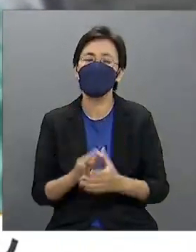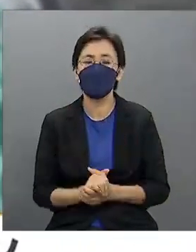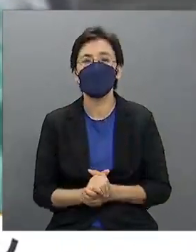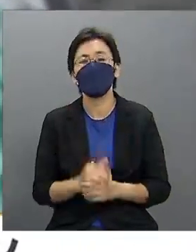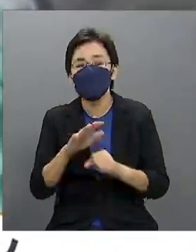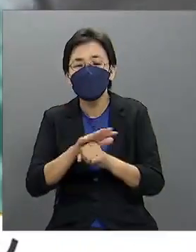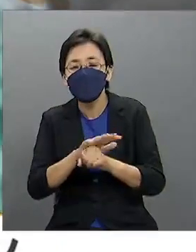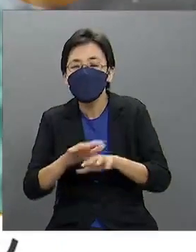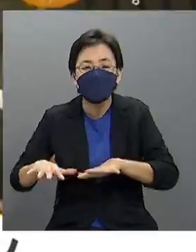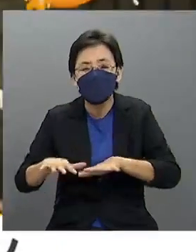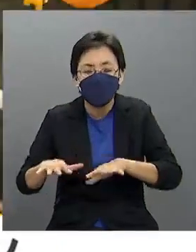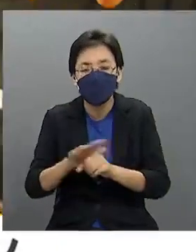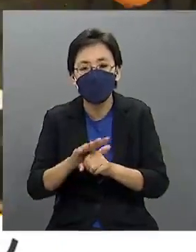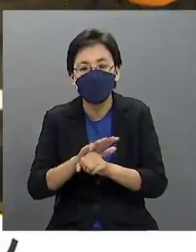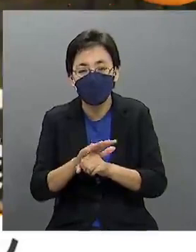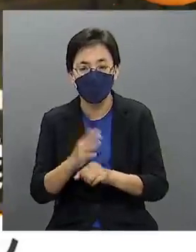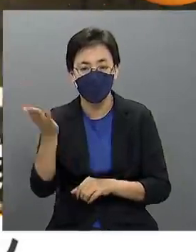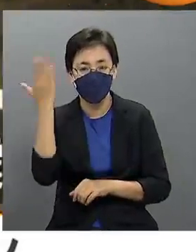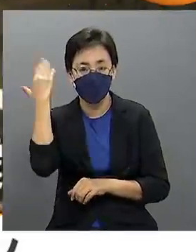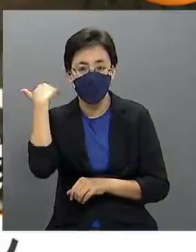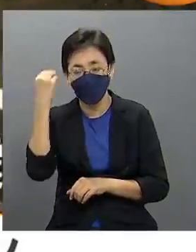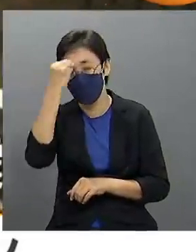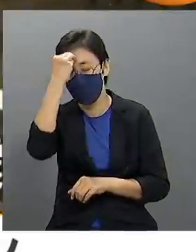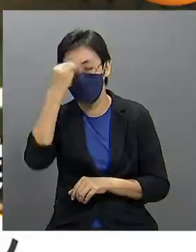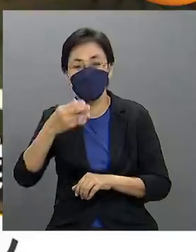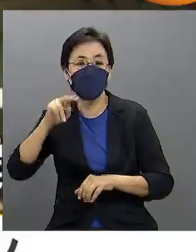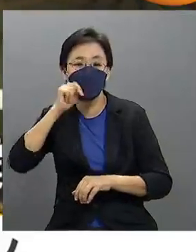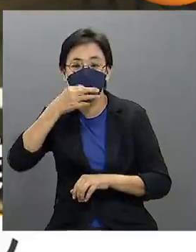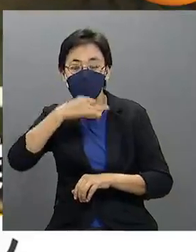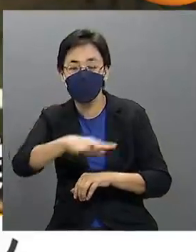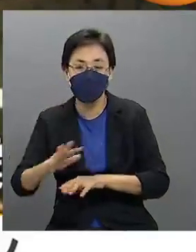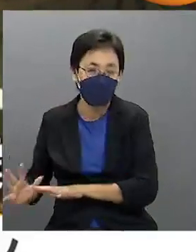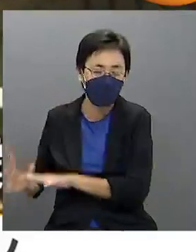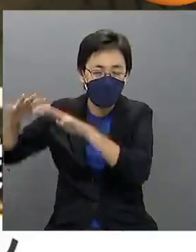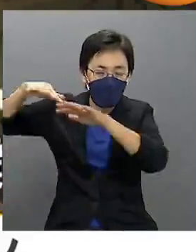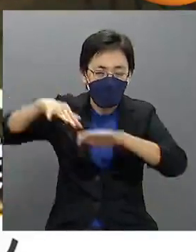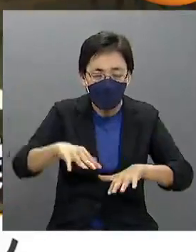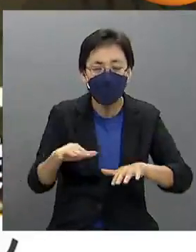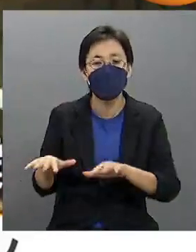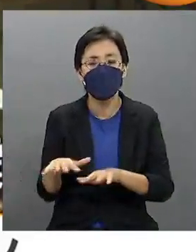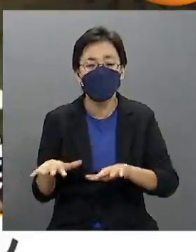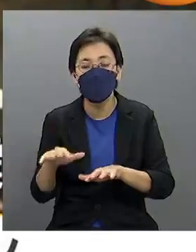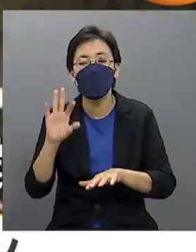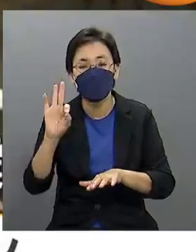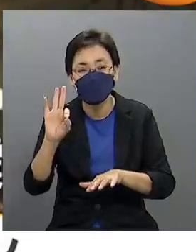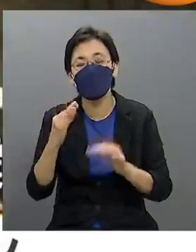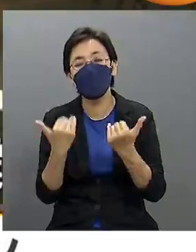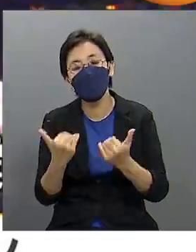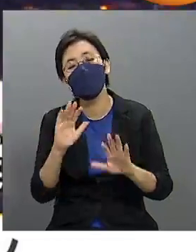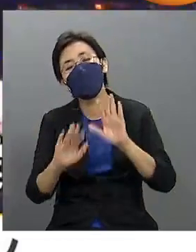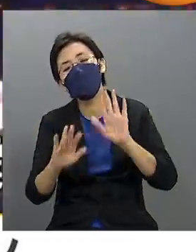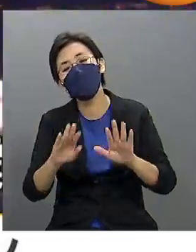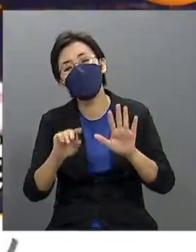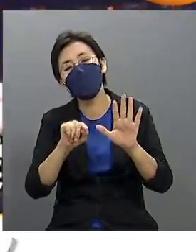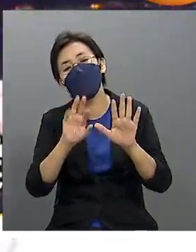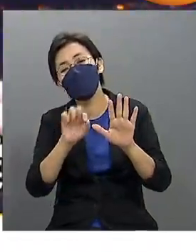ก็อยทเกิสีนัมนใหญ่ที่ญี่ปร timed dime 10 ปที่แล้วขนด 9 อัี้ แค่ประมาณ 5.96 CEE คือ รอย หล พัเท่า